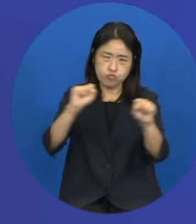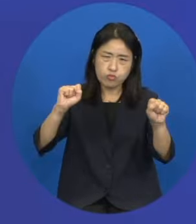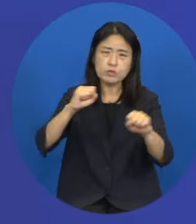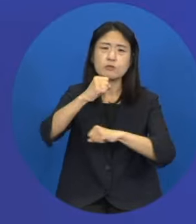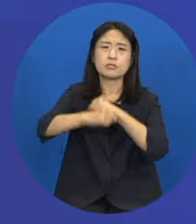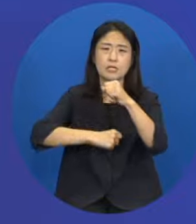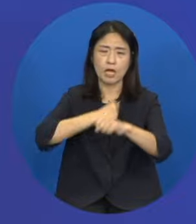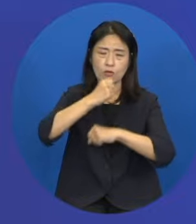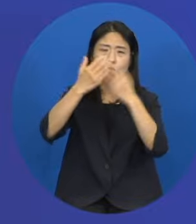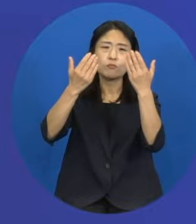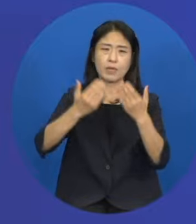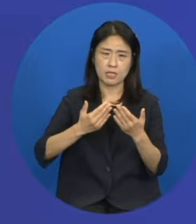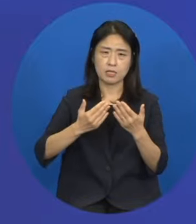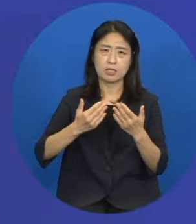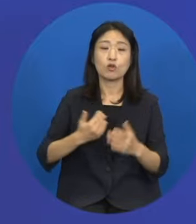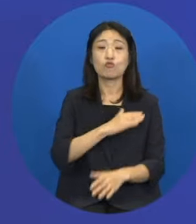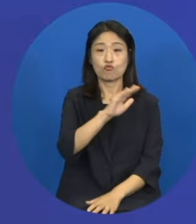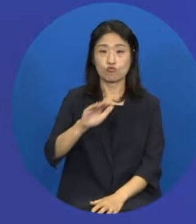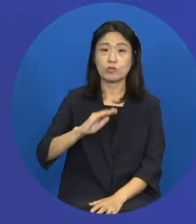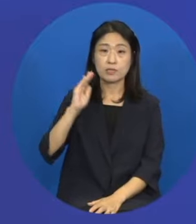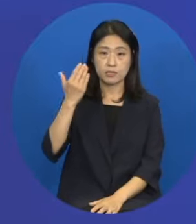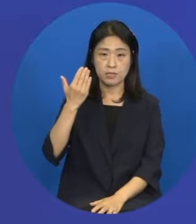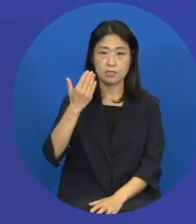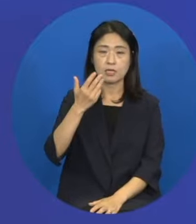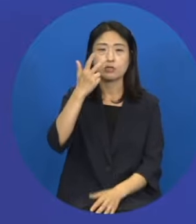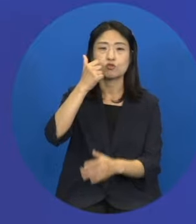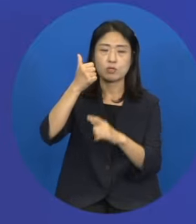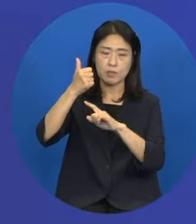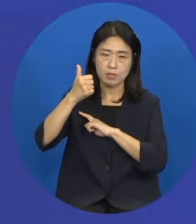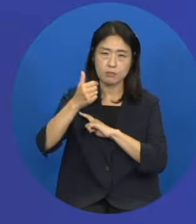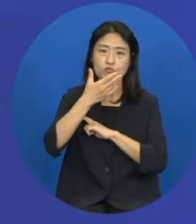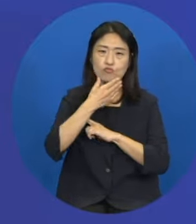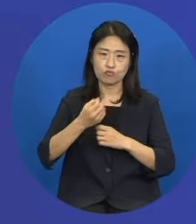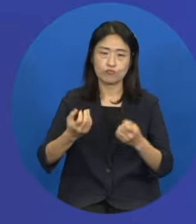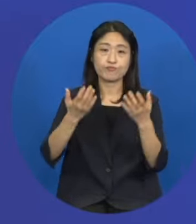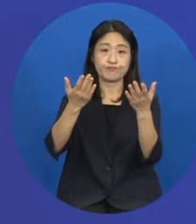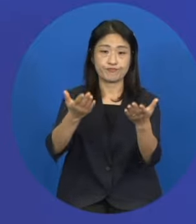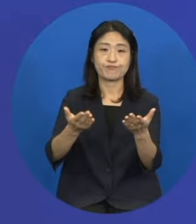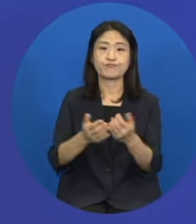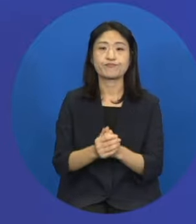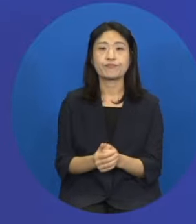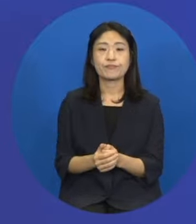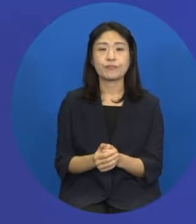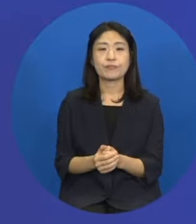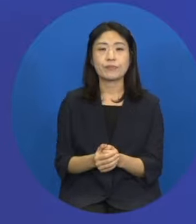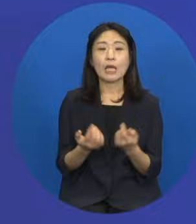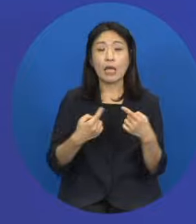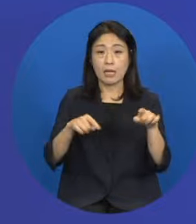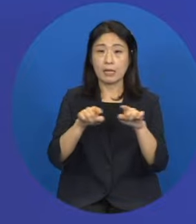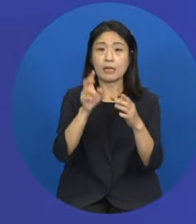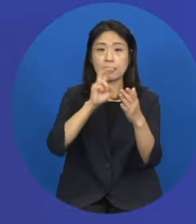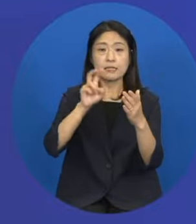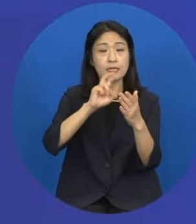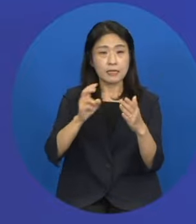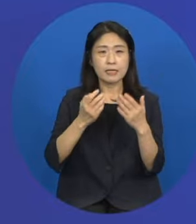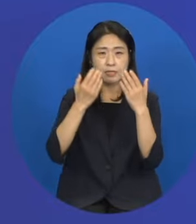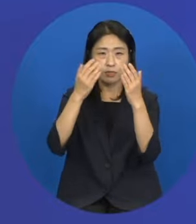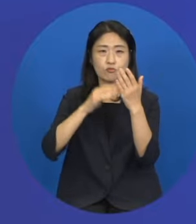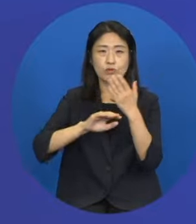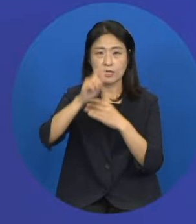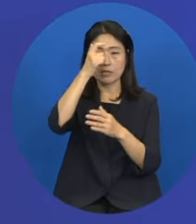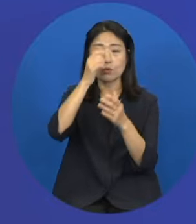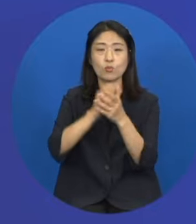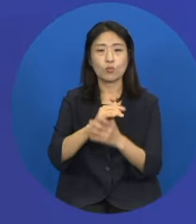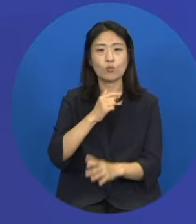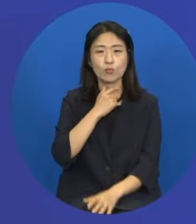누리는 저와 여러분들이 되시기를 우리 주님의 이름으로 축원드립니다. 우리 함께 찬양하신 후에 우리 기도하는